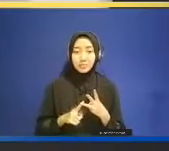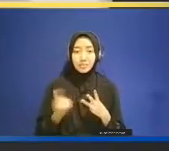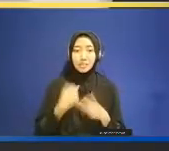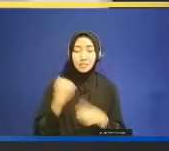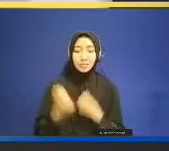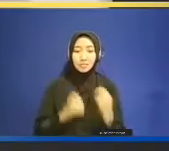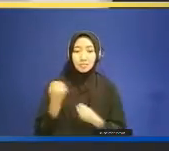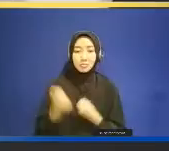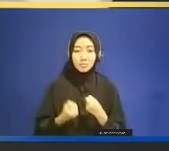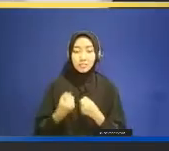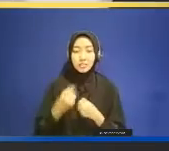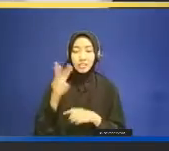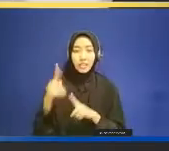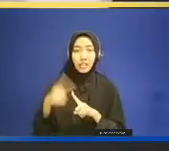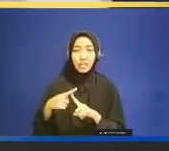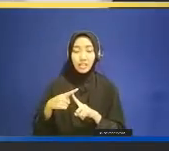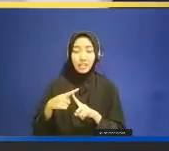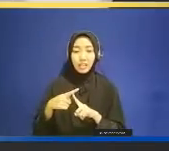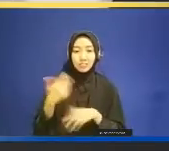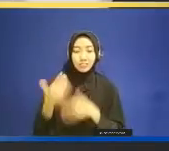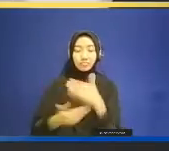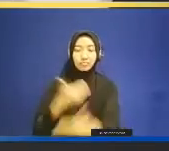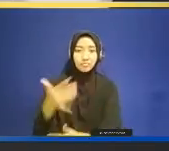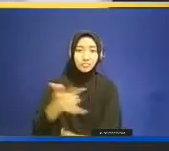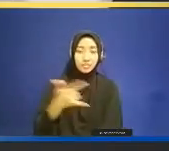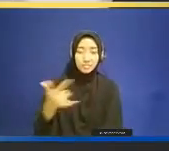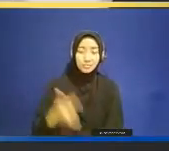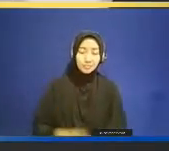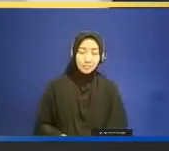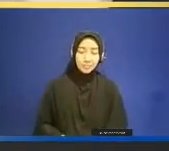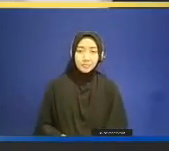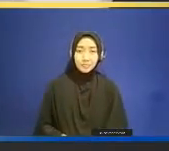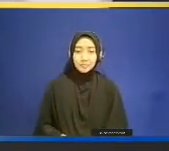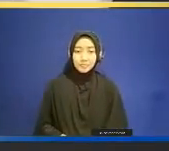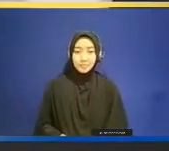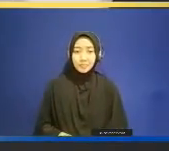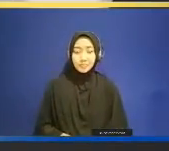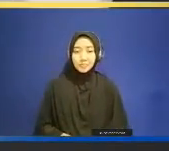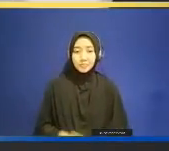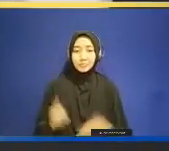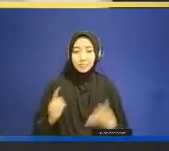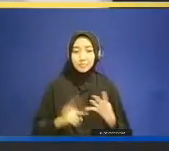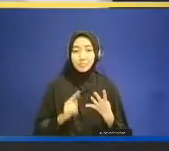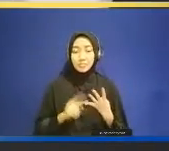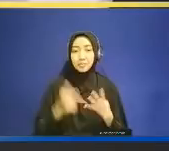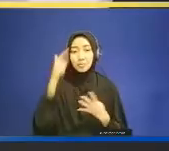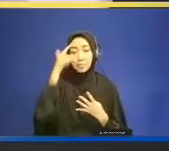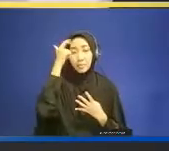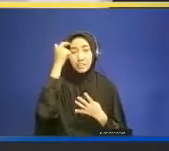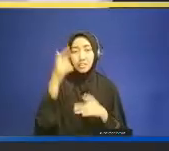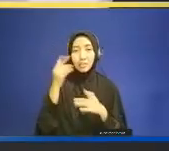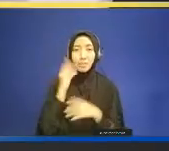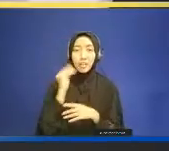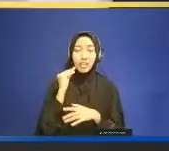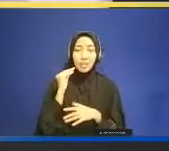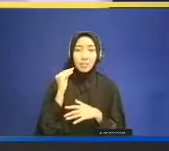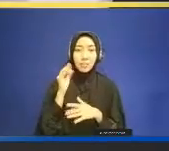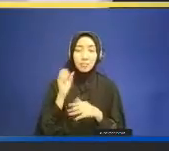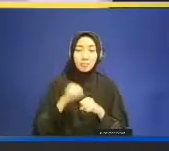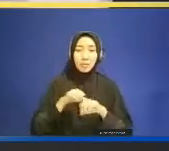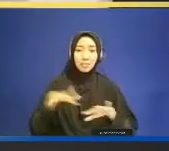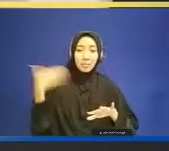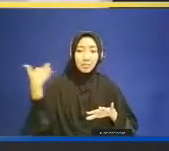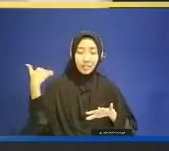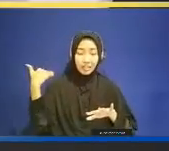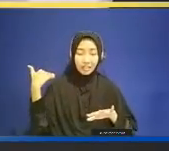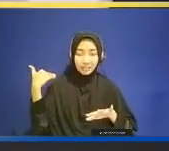melaksanakan 3t ya secara intensif kemudian yang berikutnya adalah belajar dari pengalaman pandemic kemarin metal